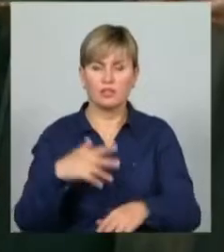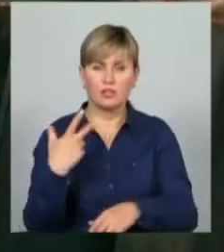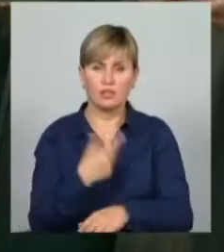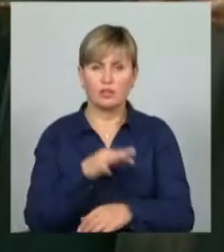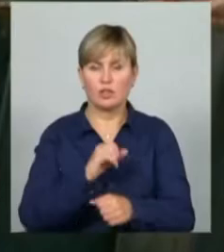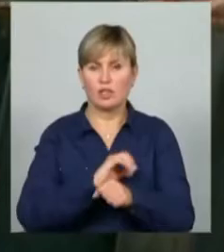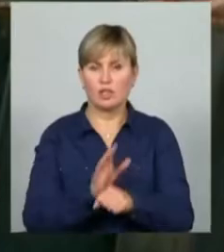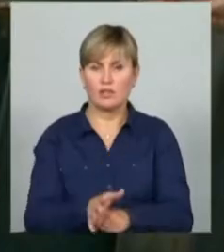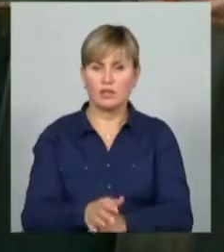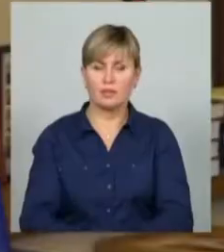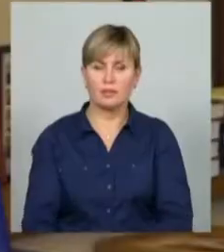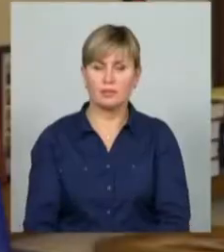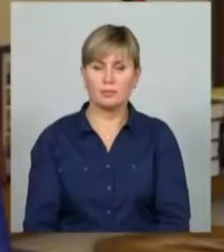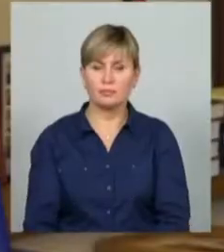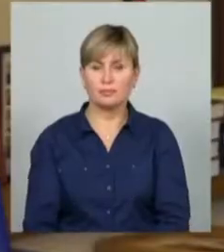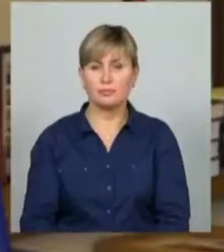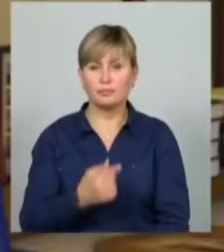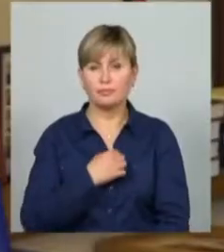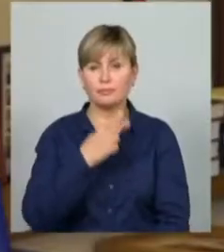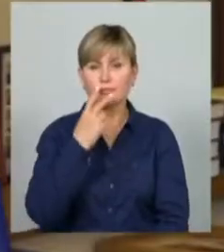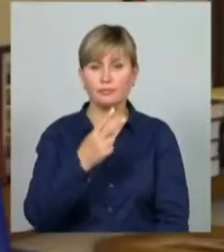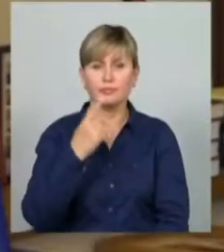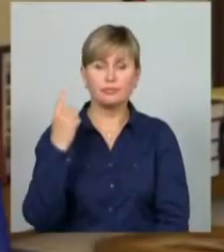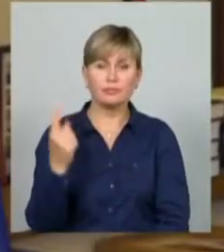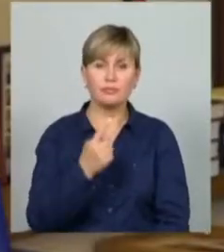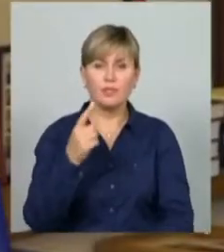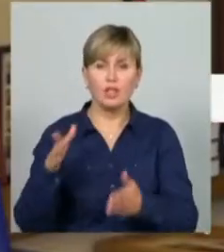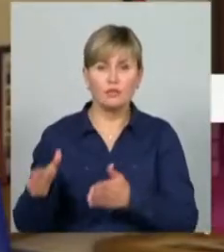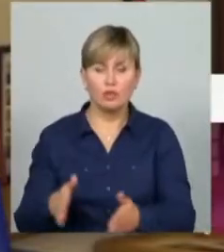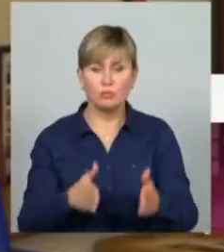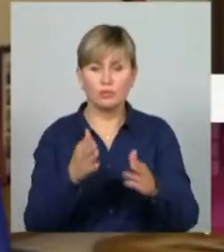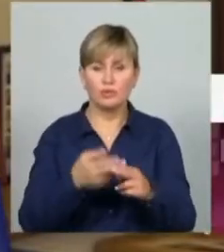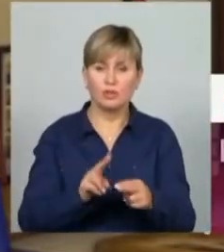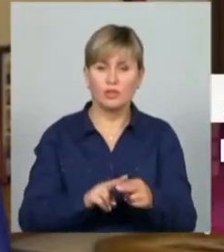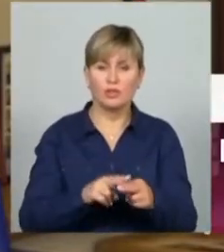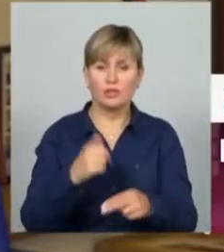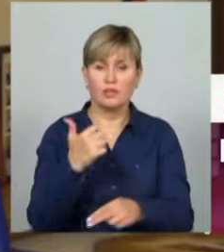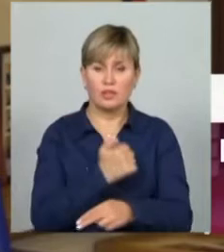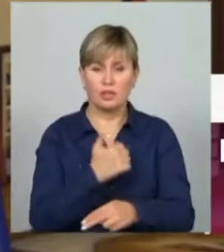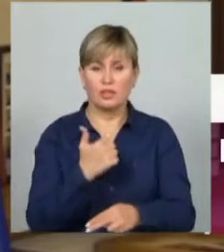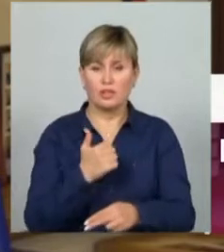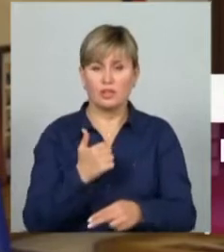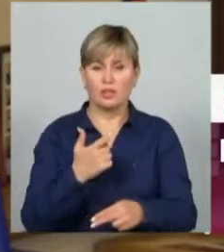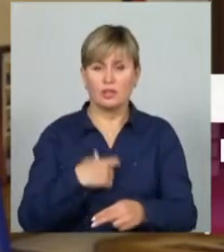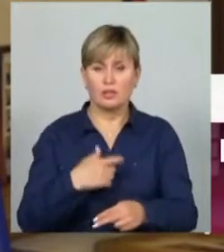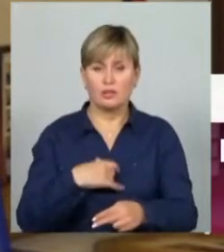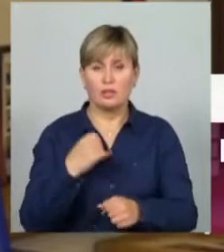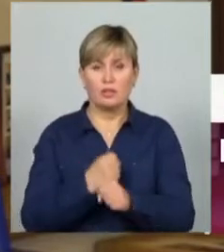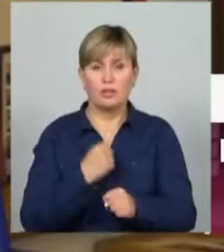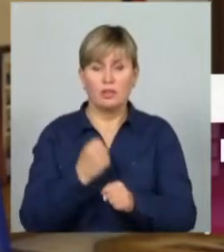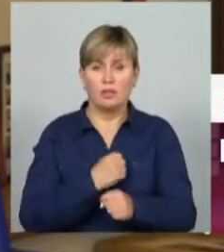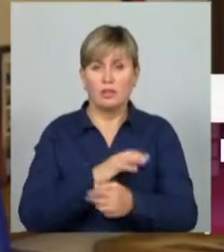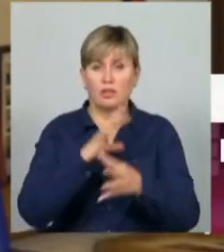вакцинироваться от коронавируса. Я вижу единственный путь – это вакцинировать. Вакцинировать себя и выработать